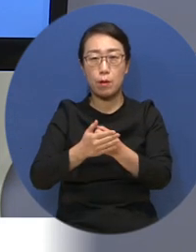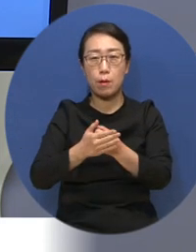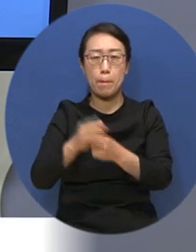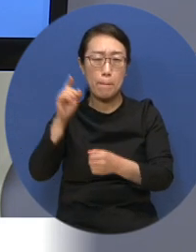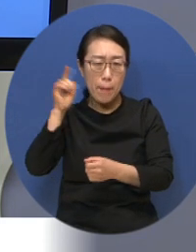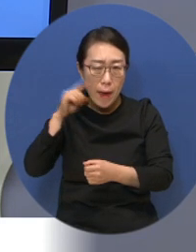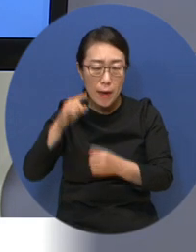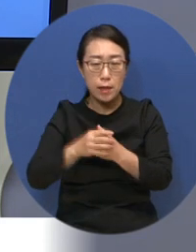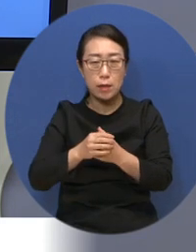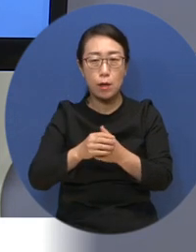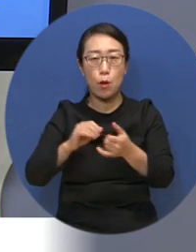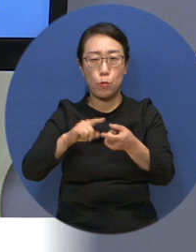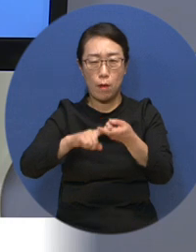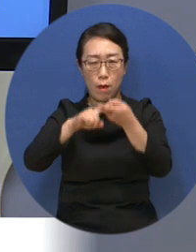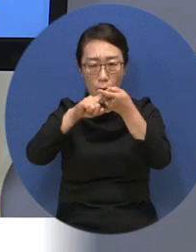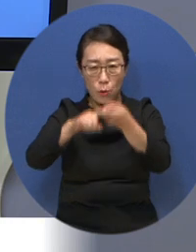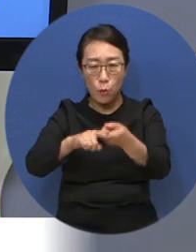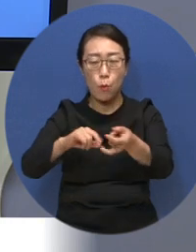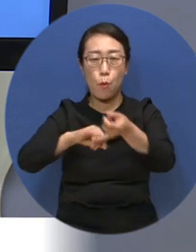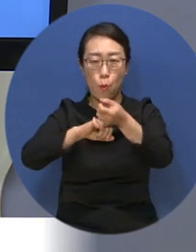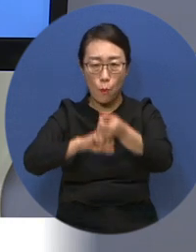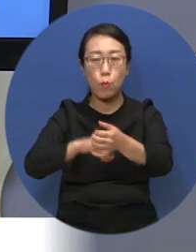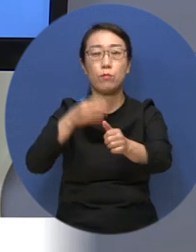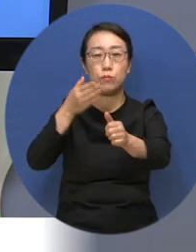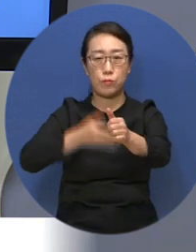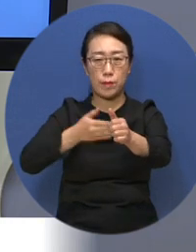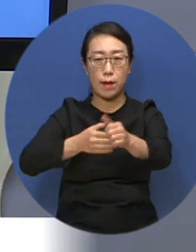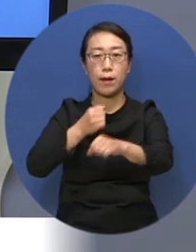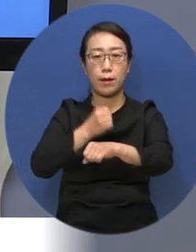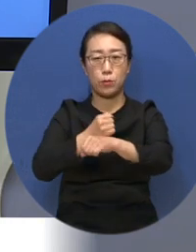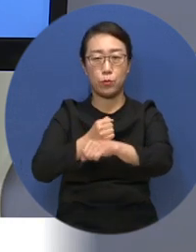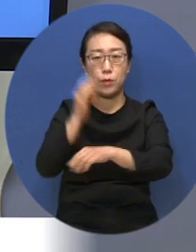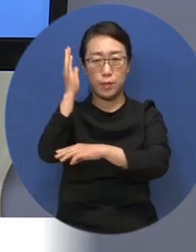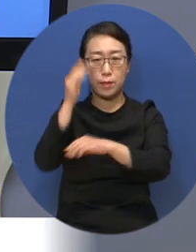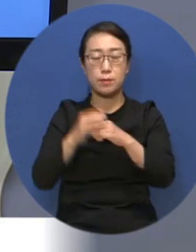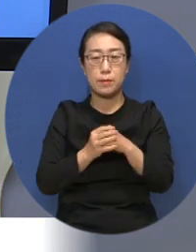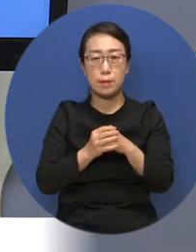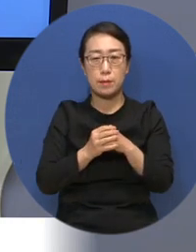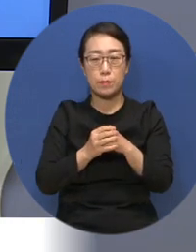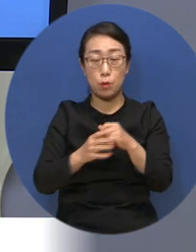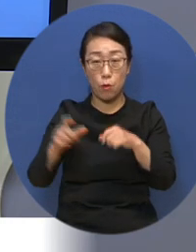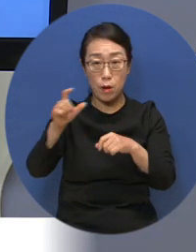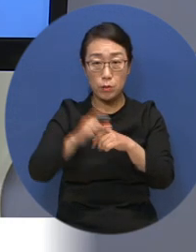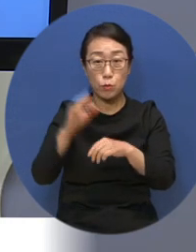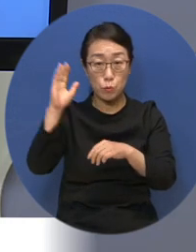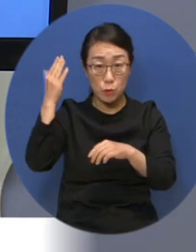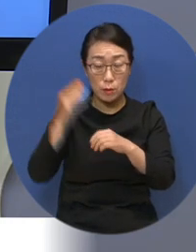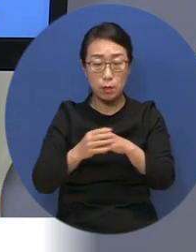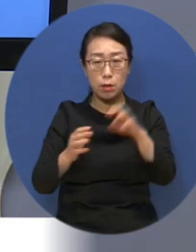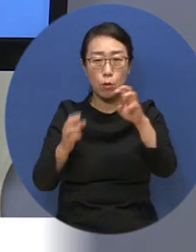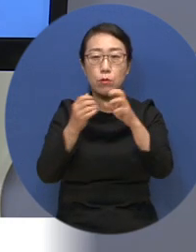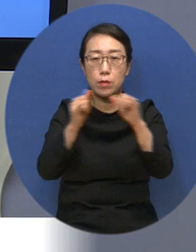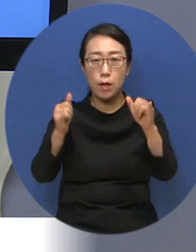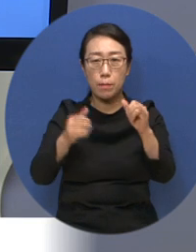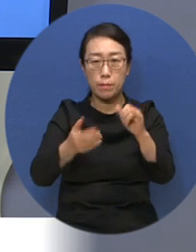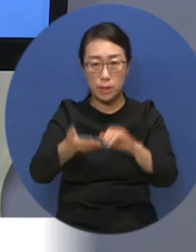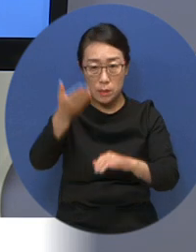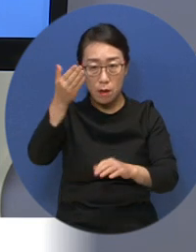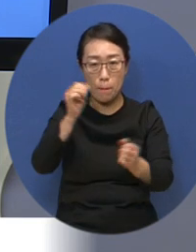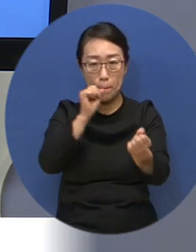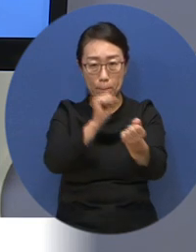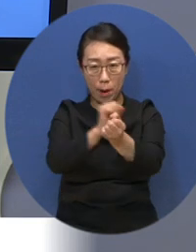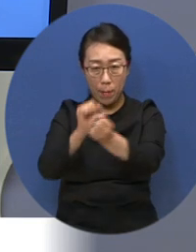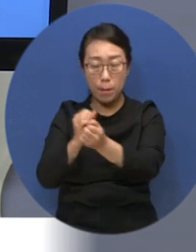적극 실천해 줄 것을 부탁드린다 고 당부했습니다 아울러 최근 30명 넘는 집단